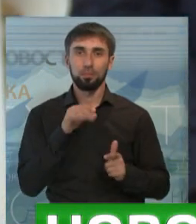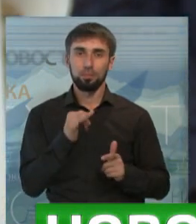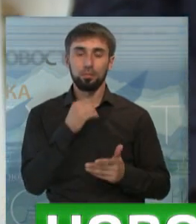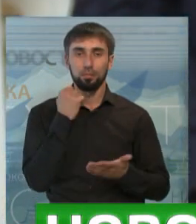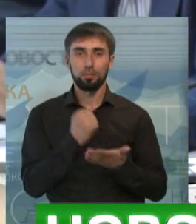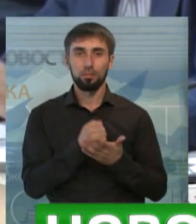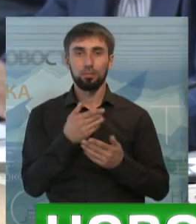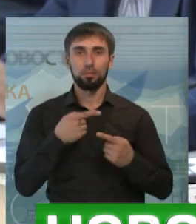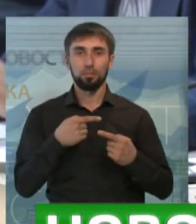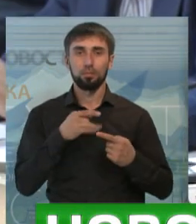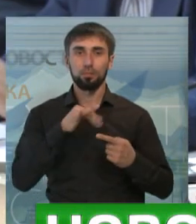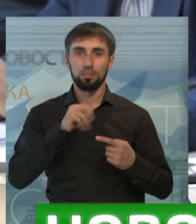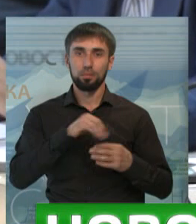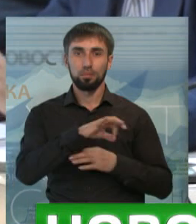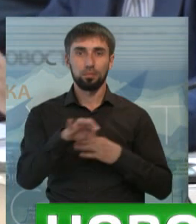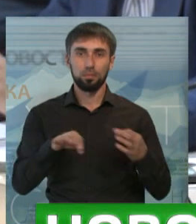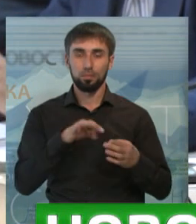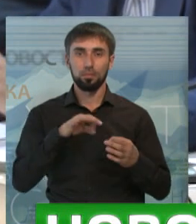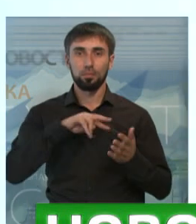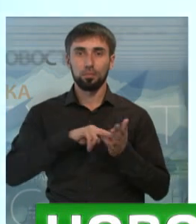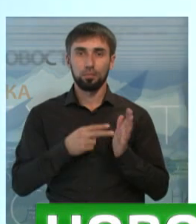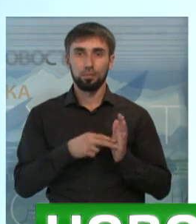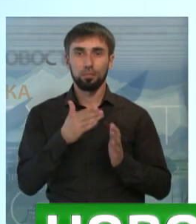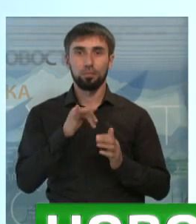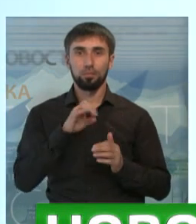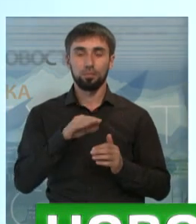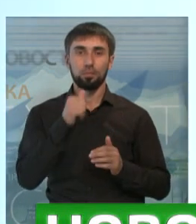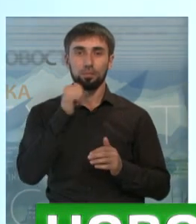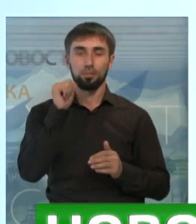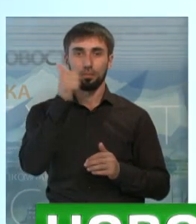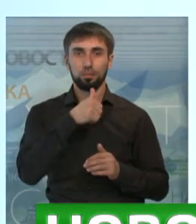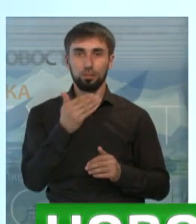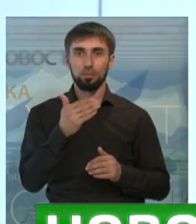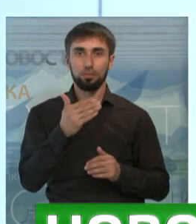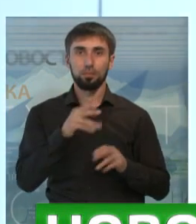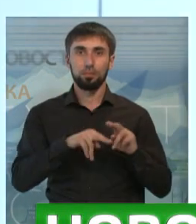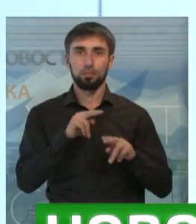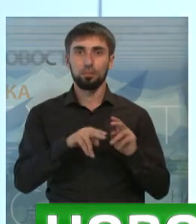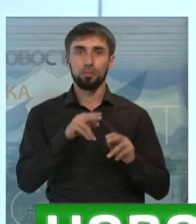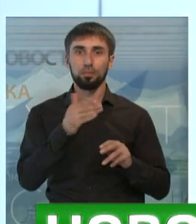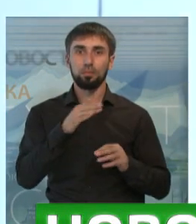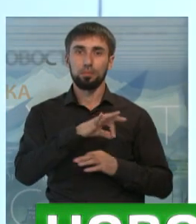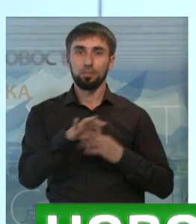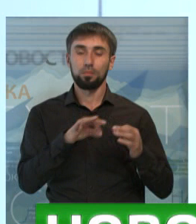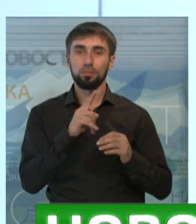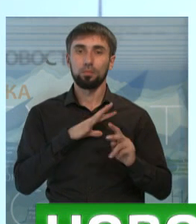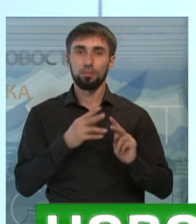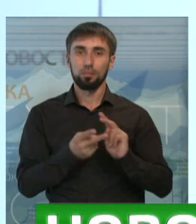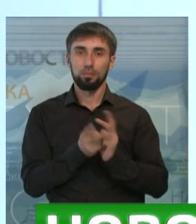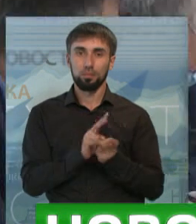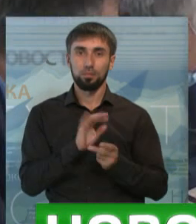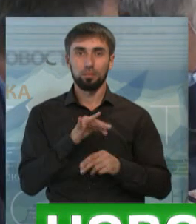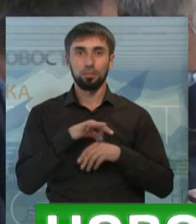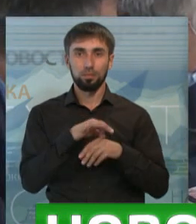схемы территориального планирования субъекта за прошедший год com org строим разработанный проект ли ее изменения проведена